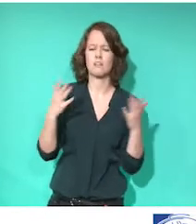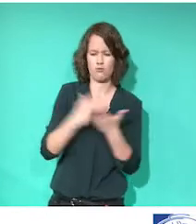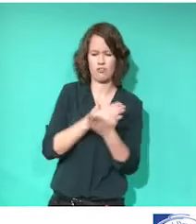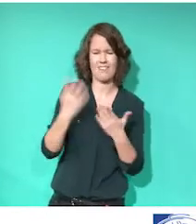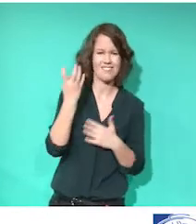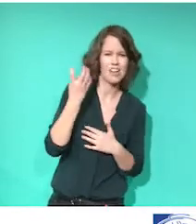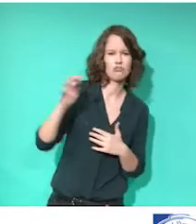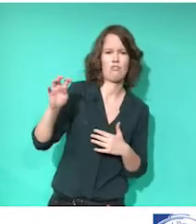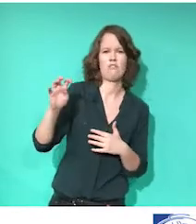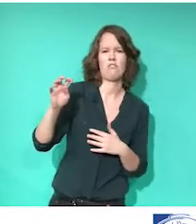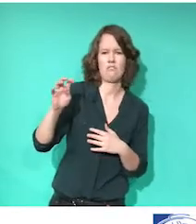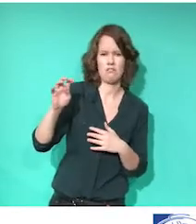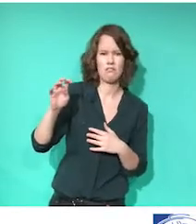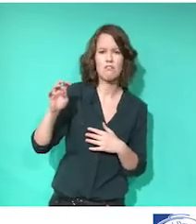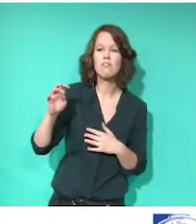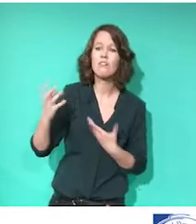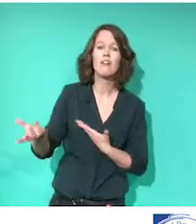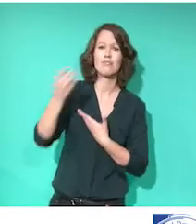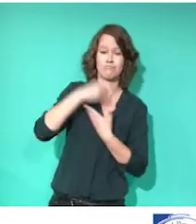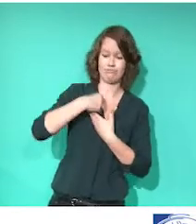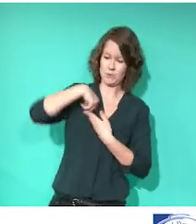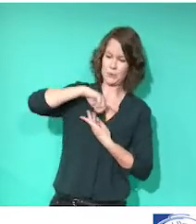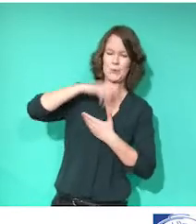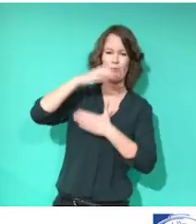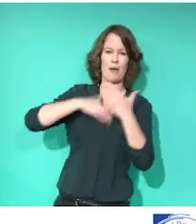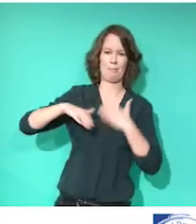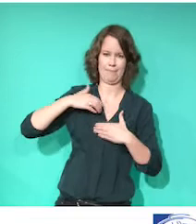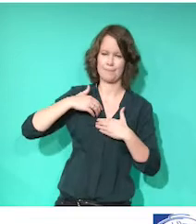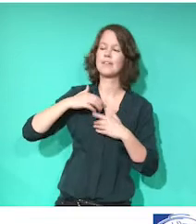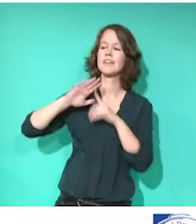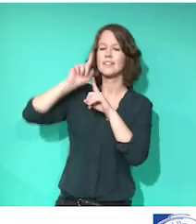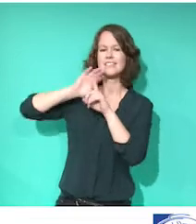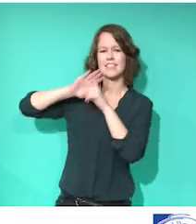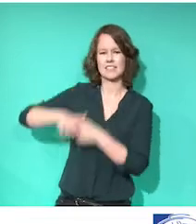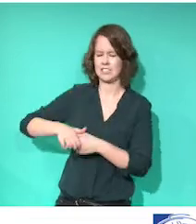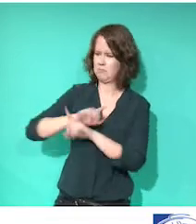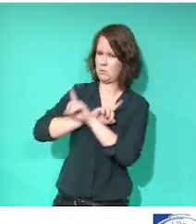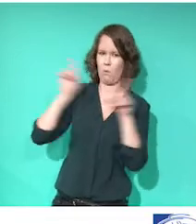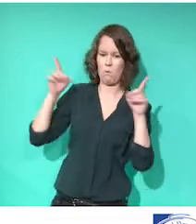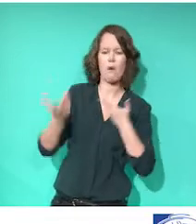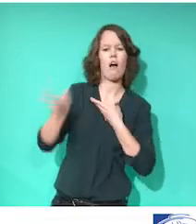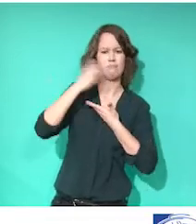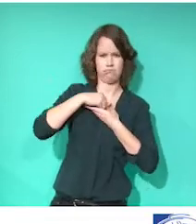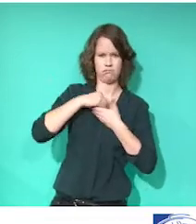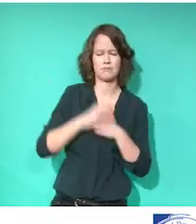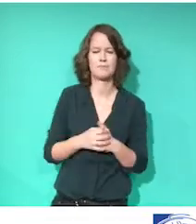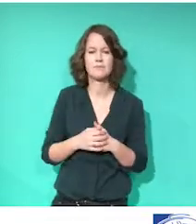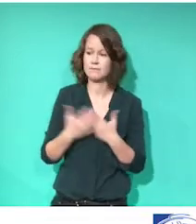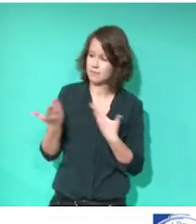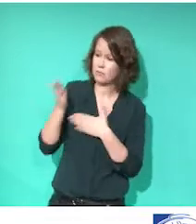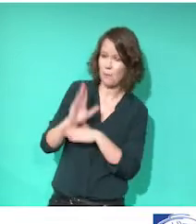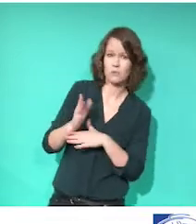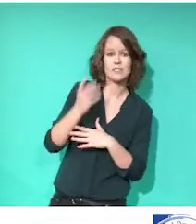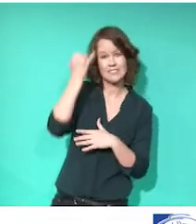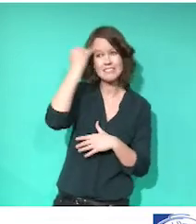ont rallié « Sexisme pas notre genre » et ainsi ont donné jour à plus de 400 idées pour faire avancer l'égalité. C'est